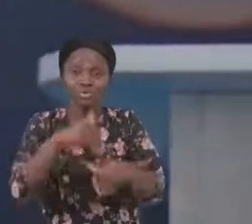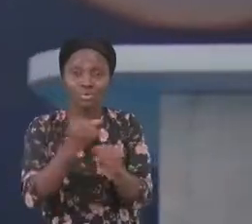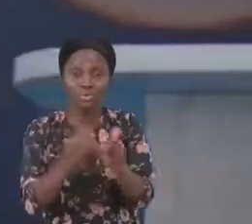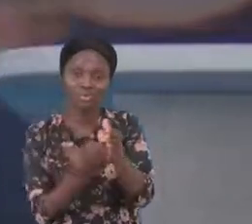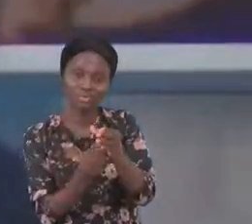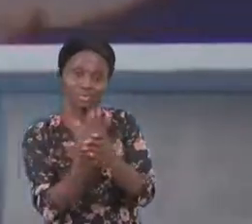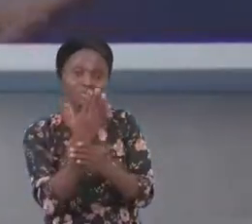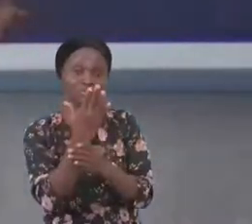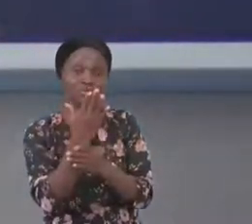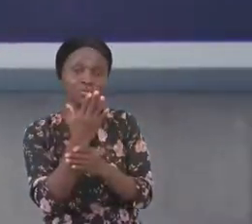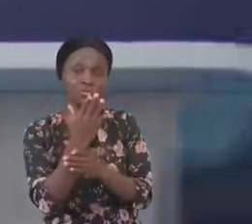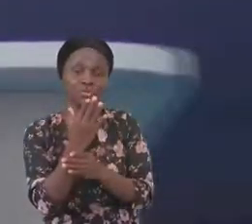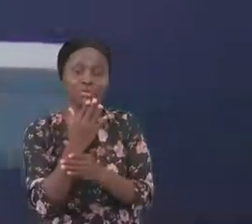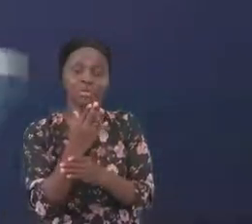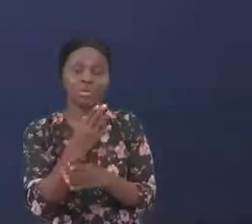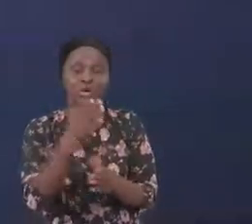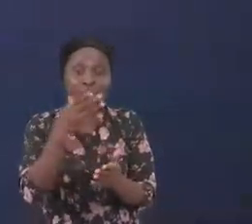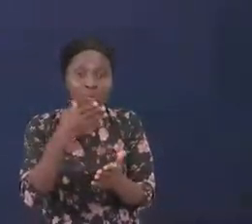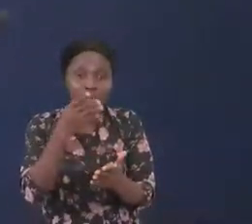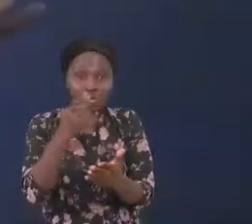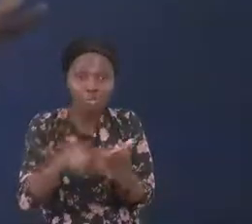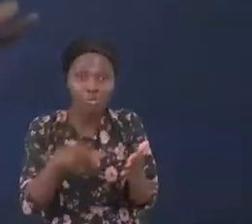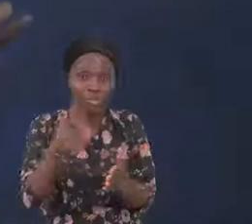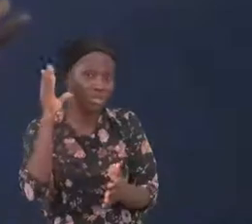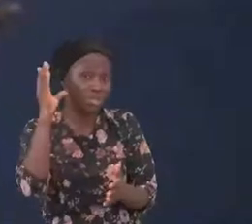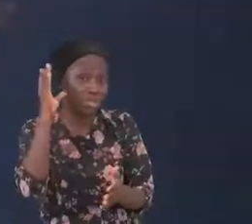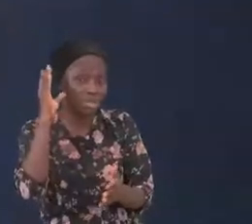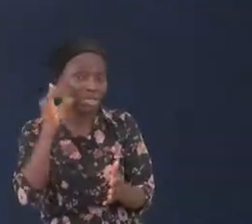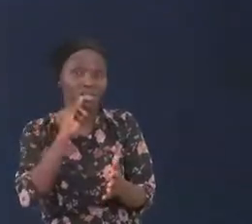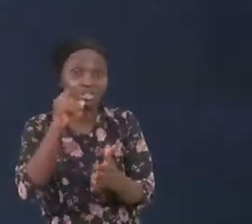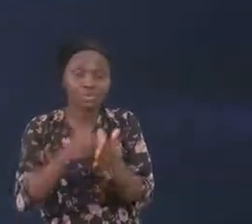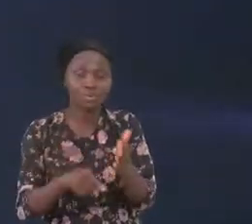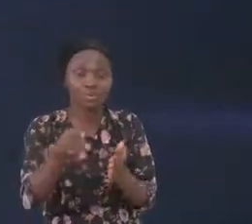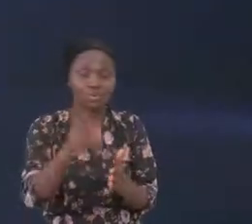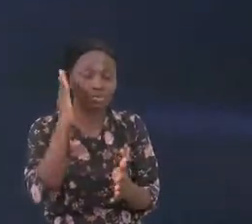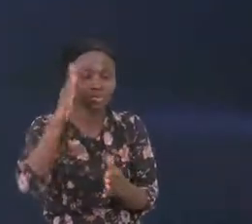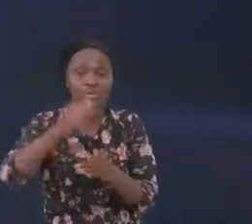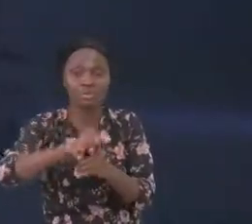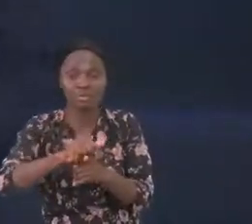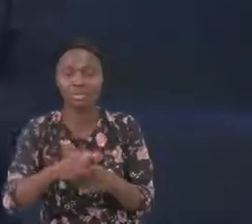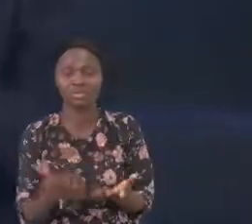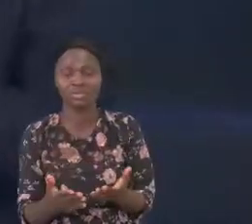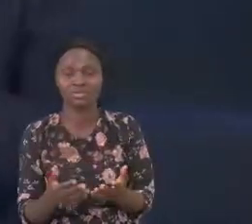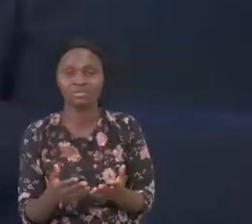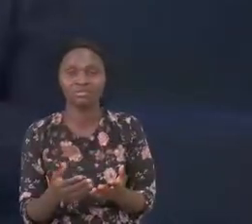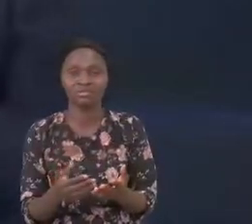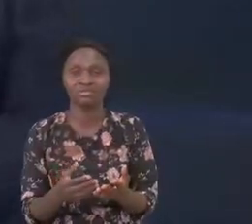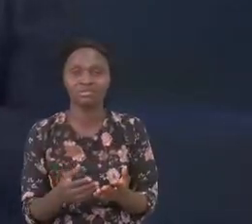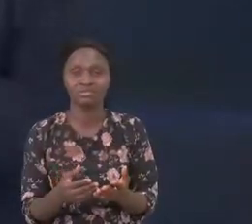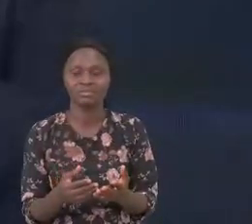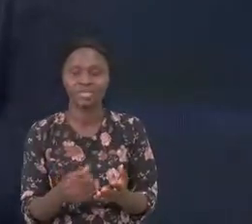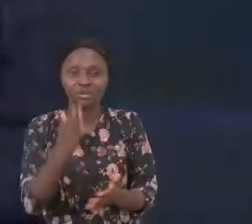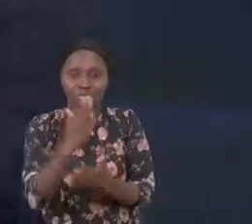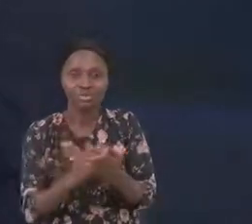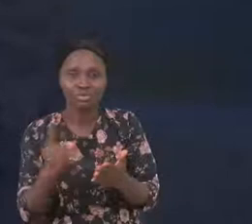que nous entendons, quelqu'un a dit, ah il a persévéré. Voici comment il a fait, et moi aussi, je le ferai.